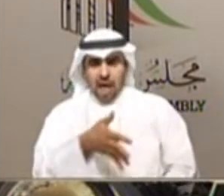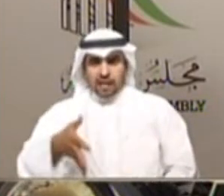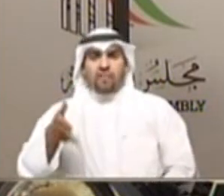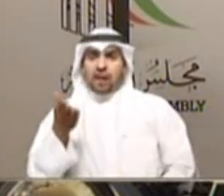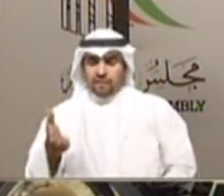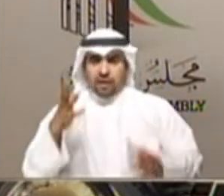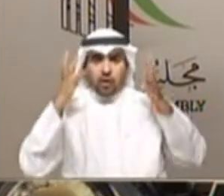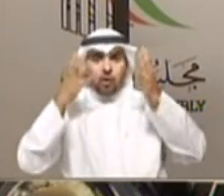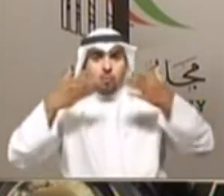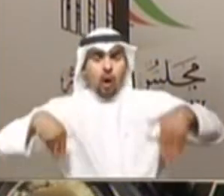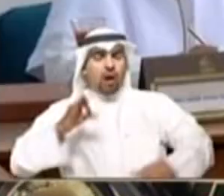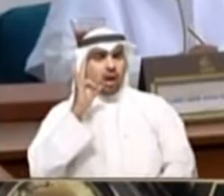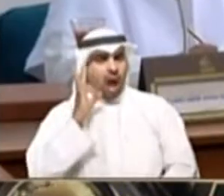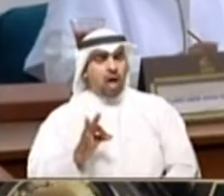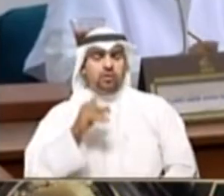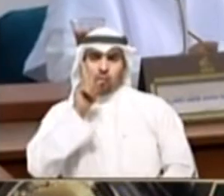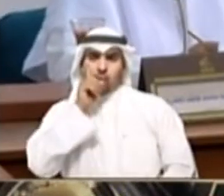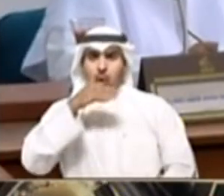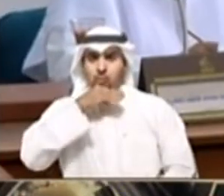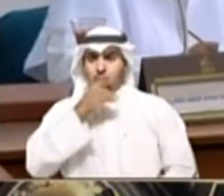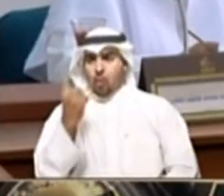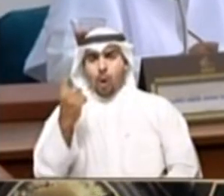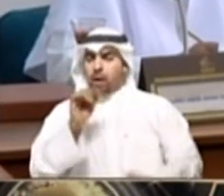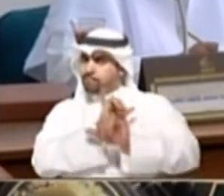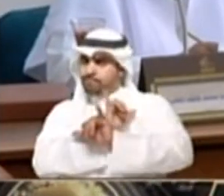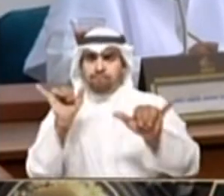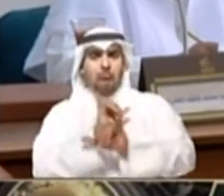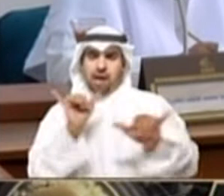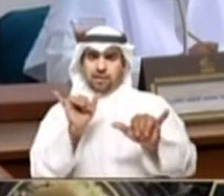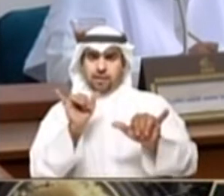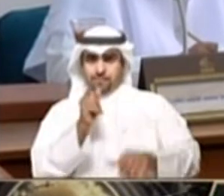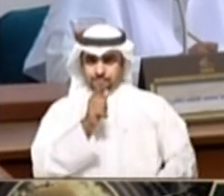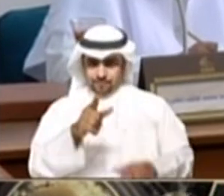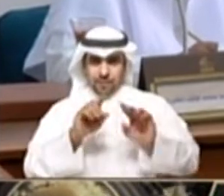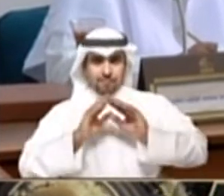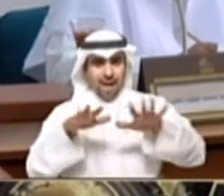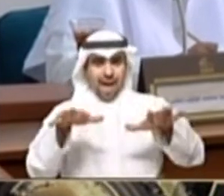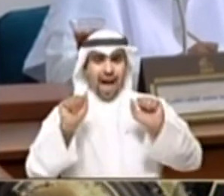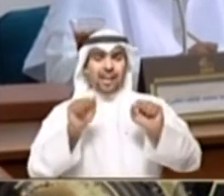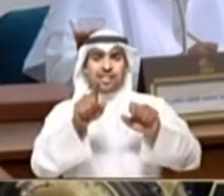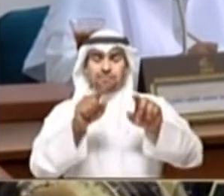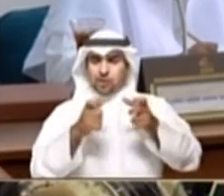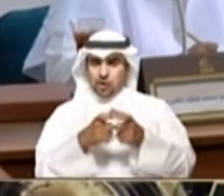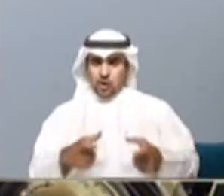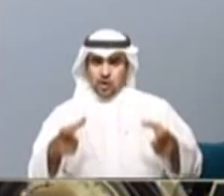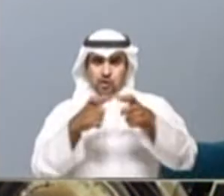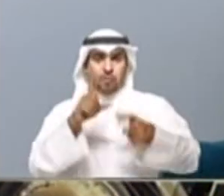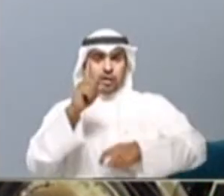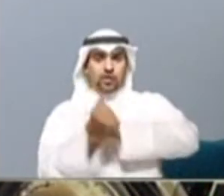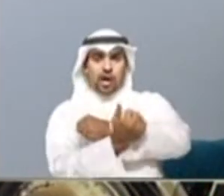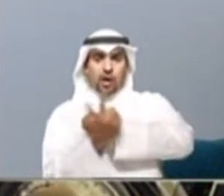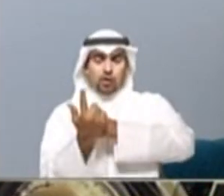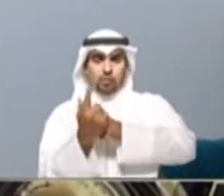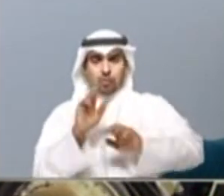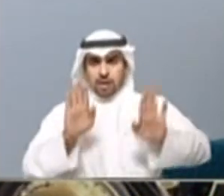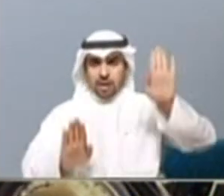من الناس اللي وافقنا والتوافقة كانت بالإجماع. هذا وتعقد بعض اللجان البرلمانية اجتماعاتها مطلع الأسبوع المقبل لمناقشة والتصويت